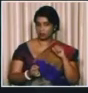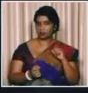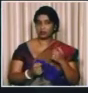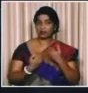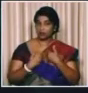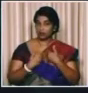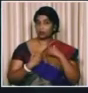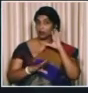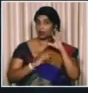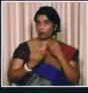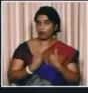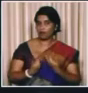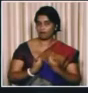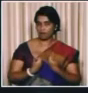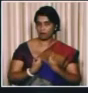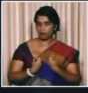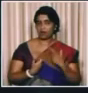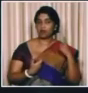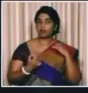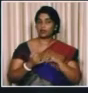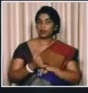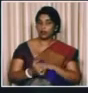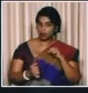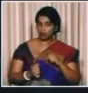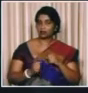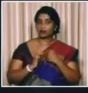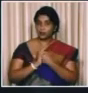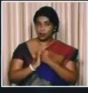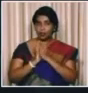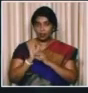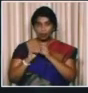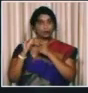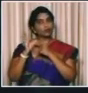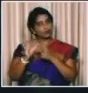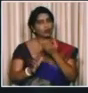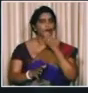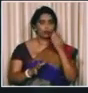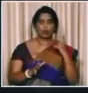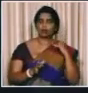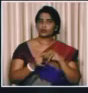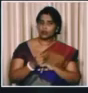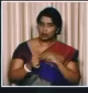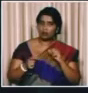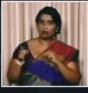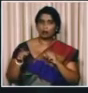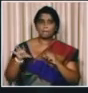ඒ මාත් සතු තොරතුරු තිබෙන නිසා ආරක්ෂක ලේකම්වරයා වෙනුවෙන් ගරු එමුතුමාට පිළිතුරු ලබා දෙන්න පුළුවන් ආරක්ෂක